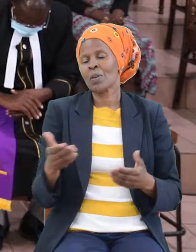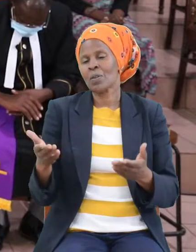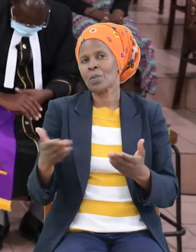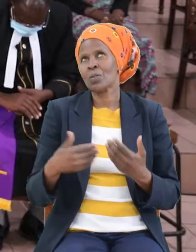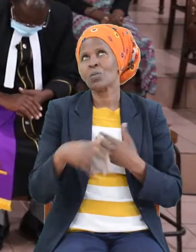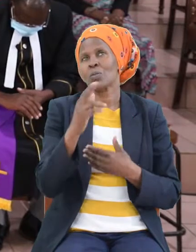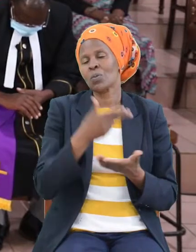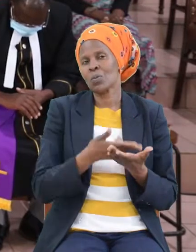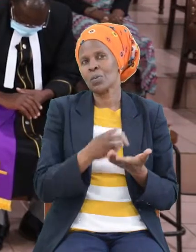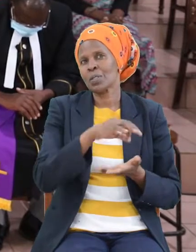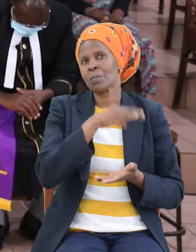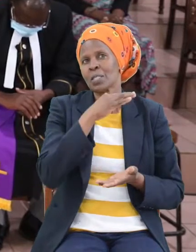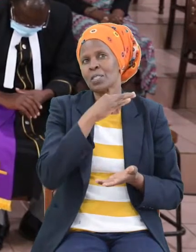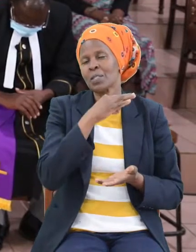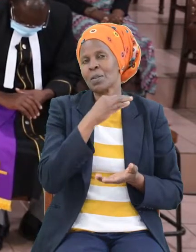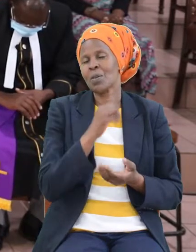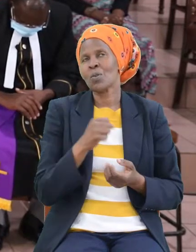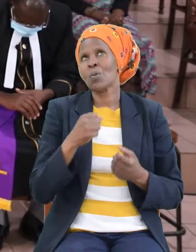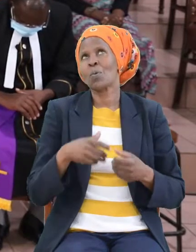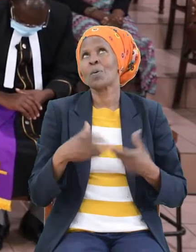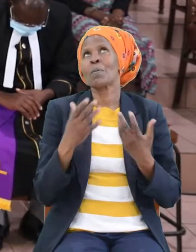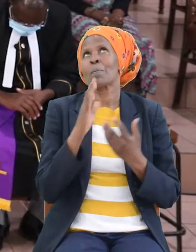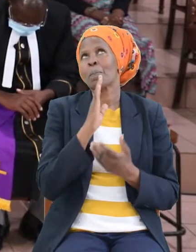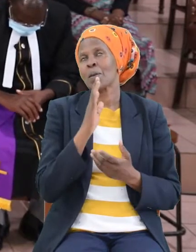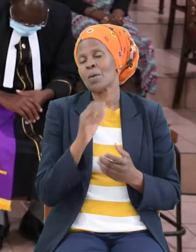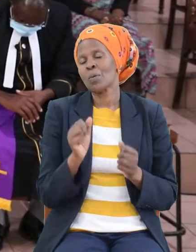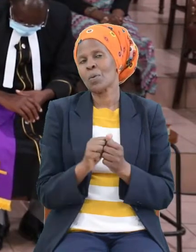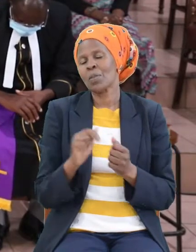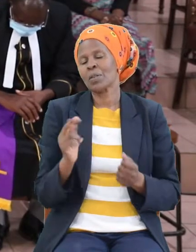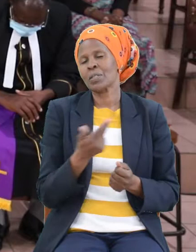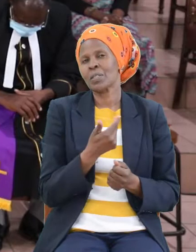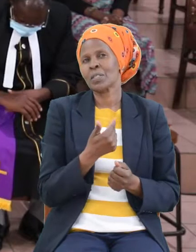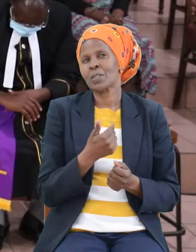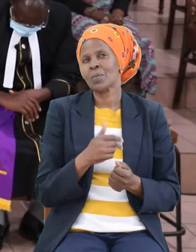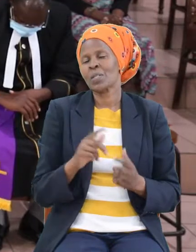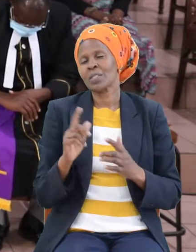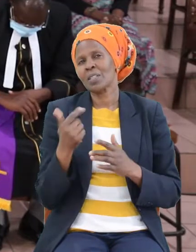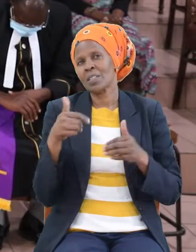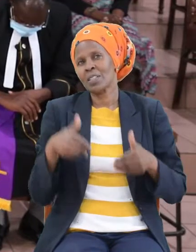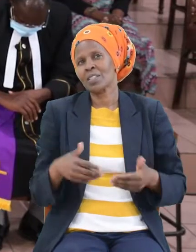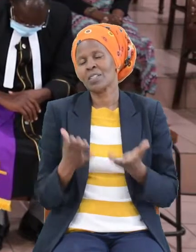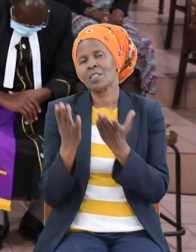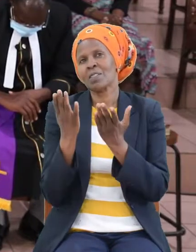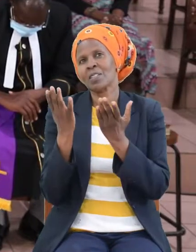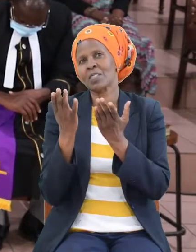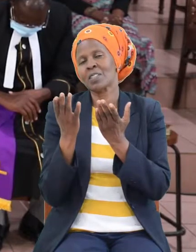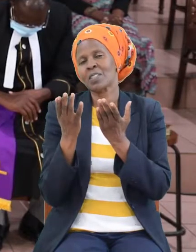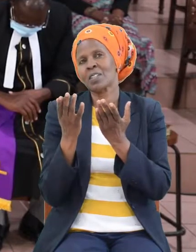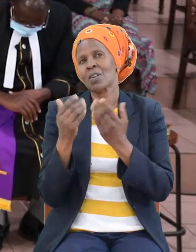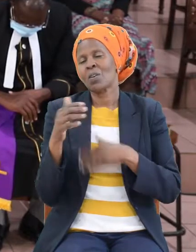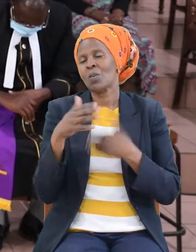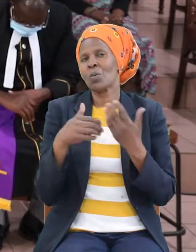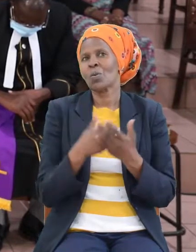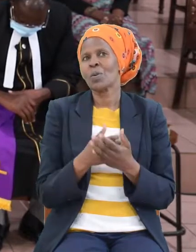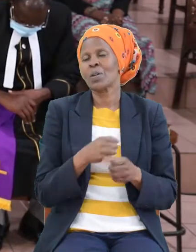Roho wako mtakatifu, uwepo wako uweze kuwa pamoja nasi. Tukianza hii ibada Bwana, na mambo yote